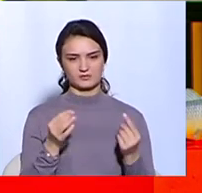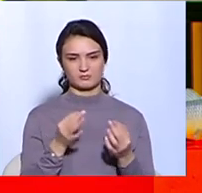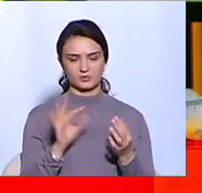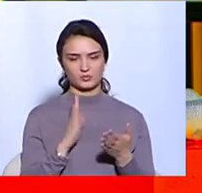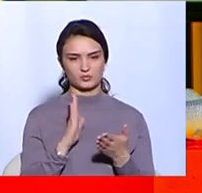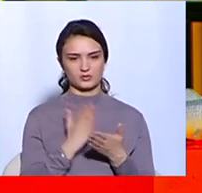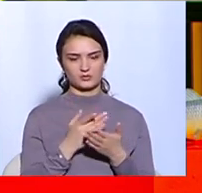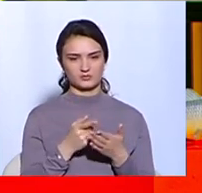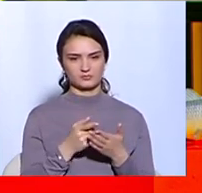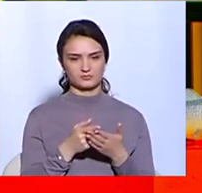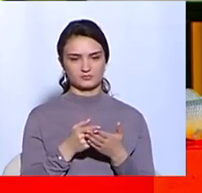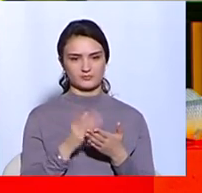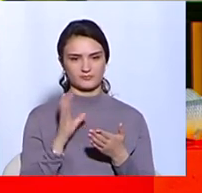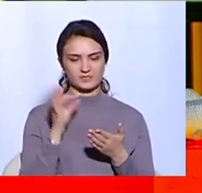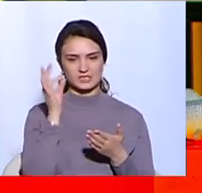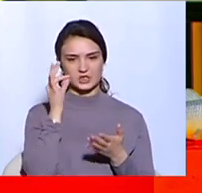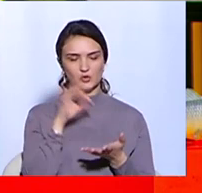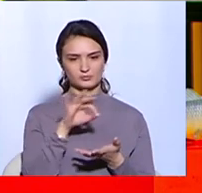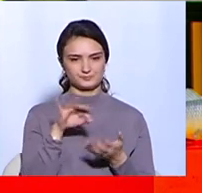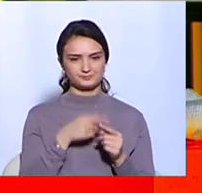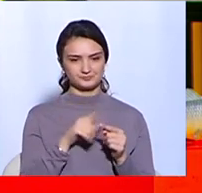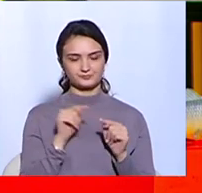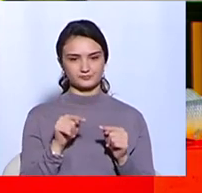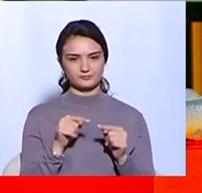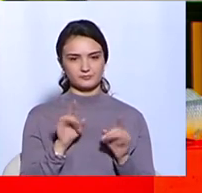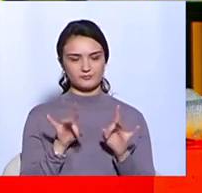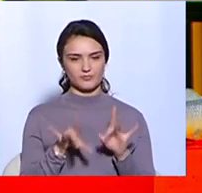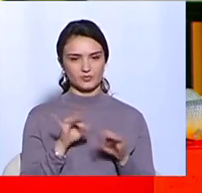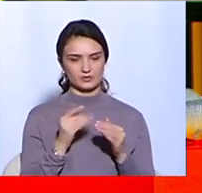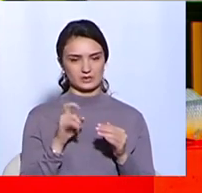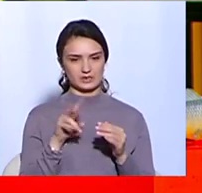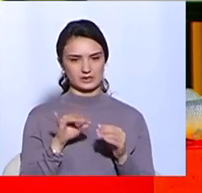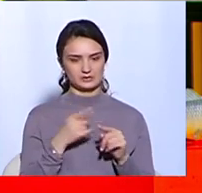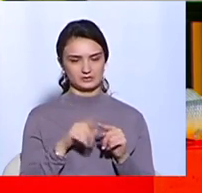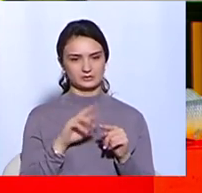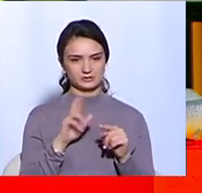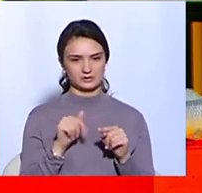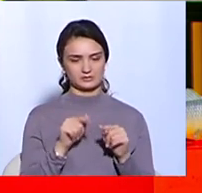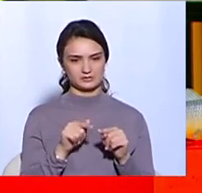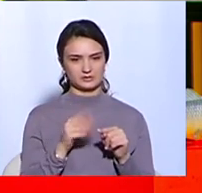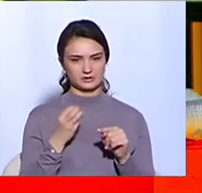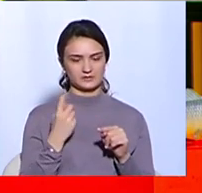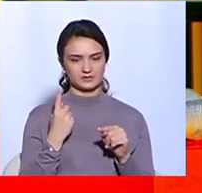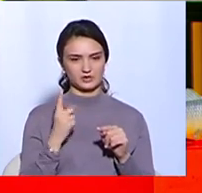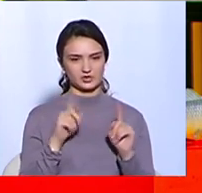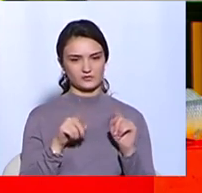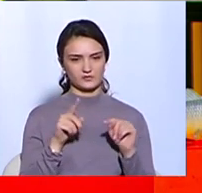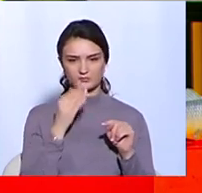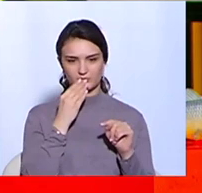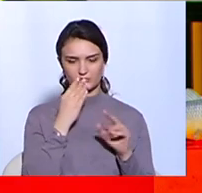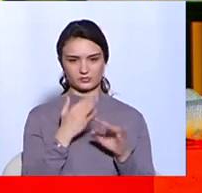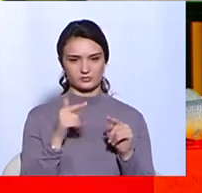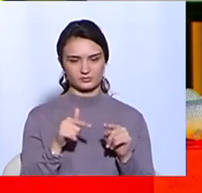არა სიროპში, შაქრის სიროპში მოხარშული ხილი და კიდევ ერთი იშვიათი